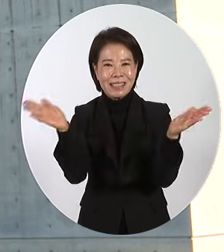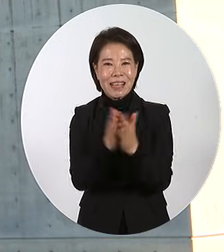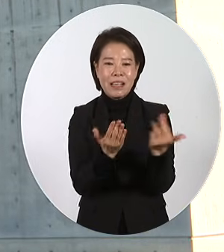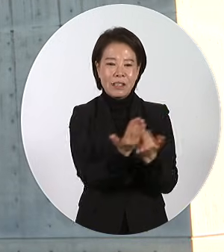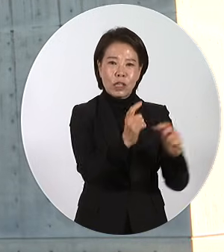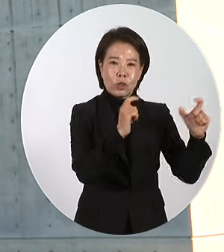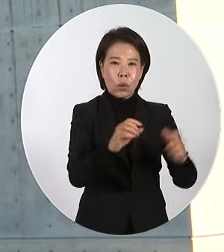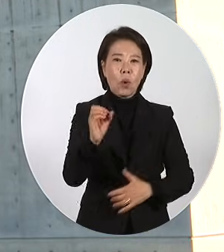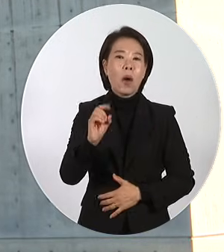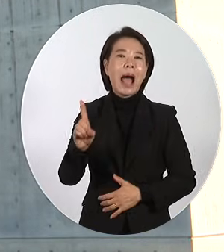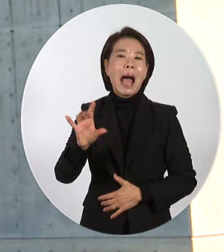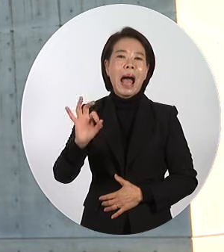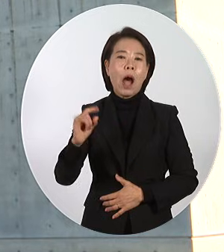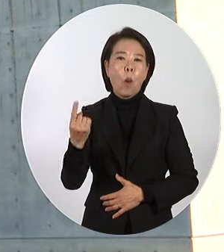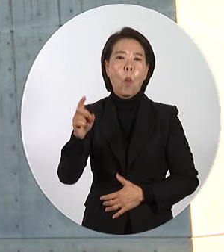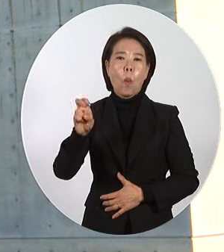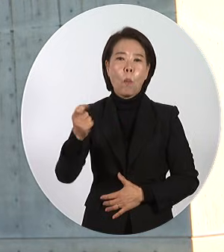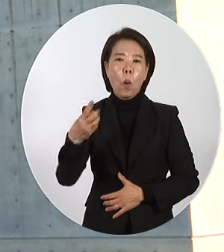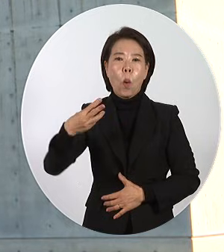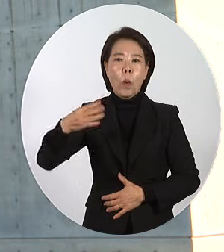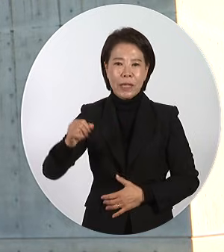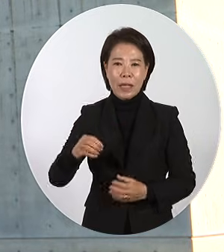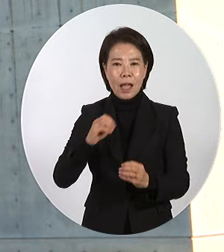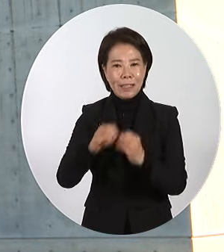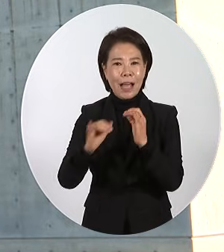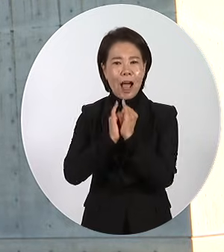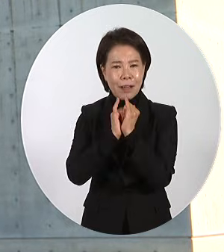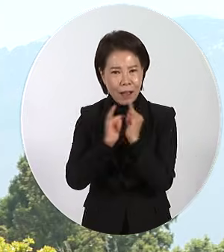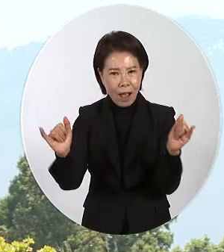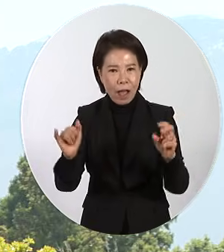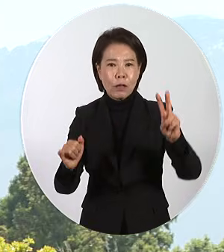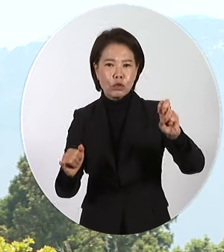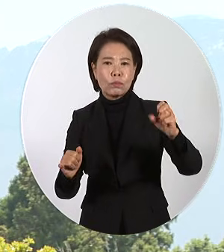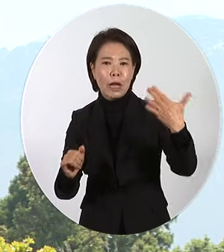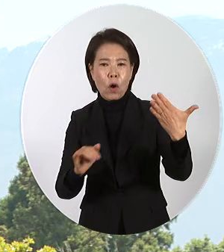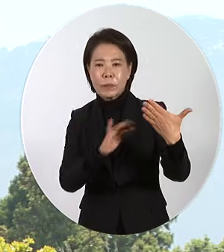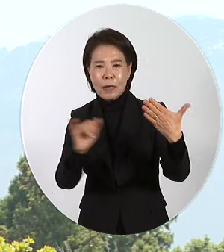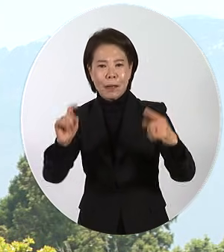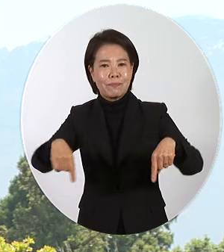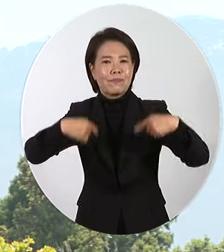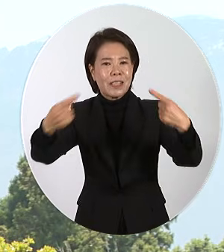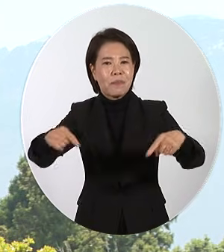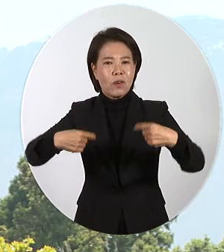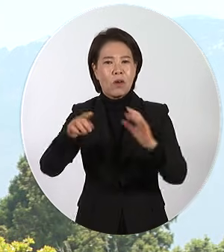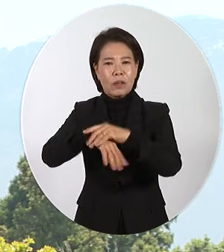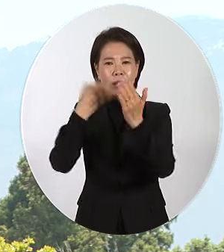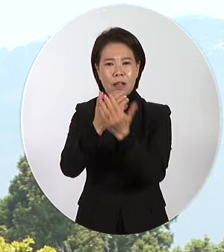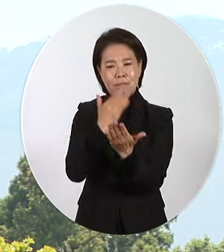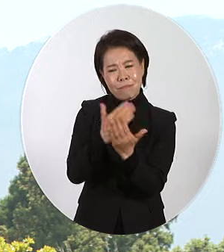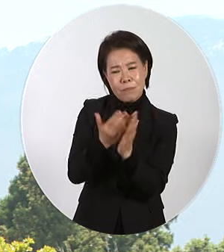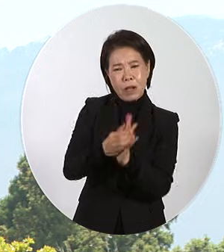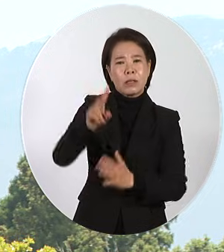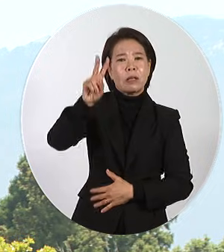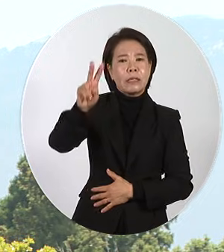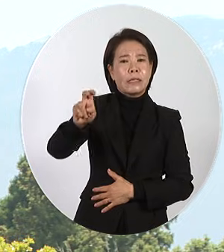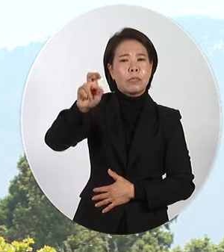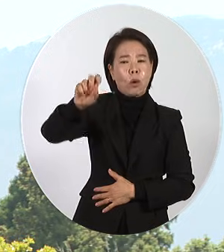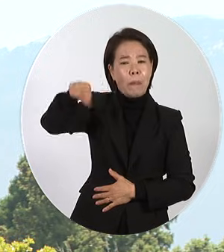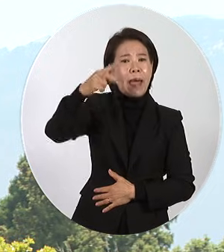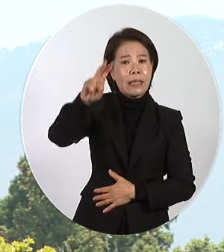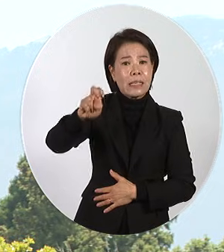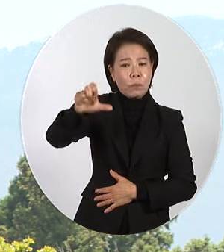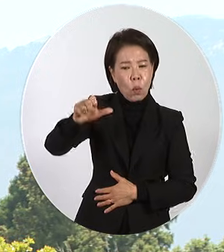제주와 일본 아오모리 작가 29명이 참여해 회화, 조각, 사진 등 작품 125점을